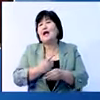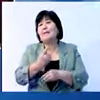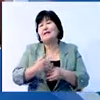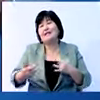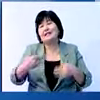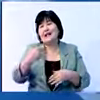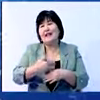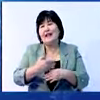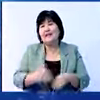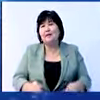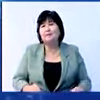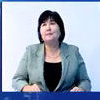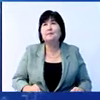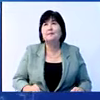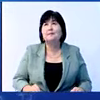сахналанды.